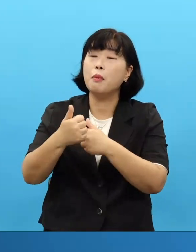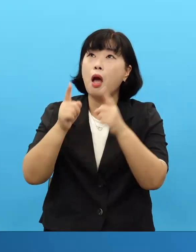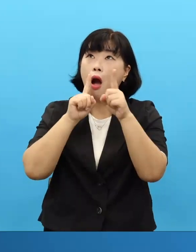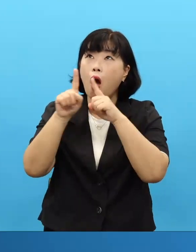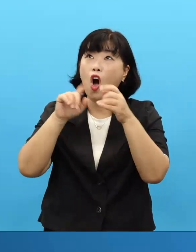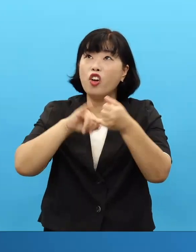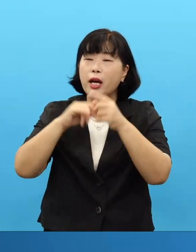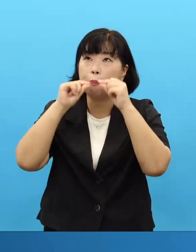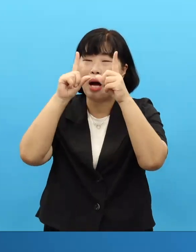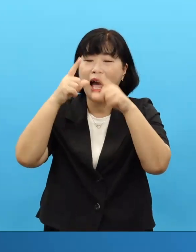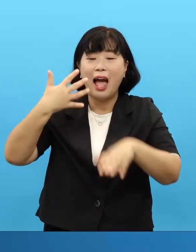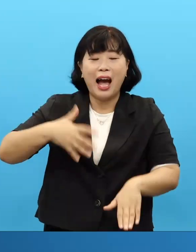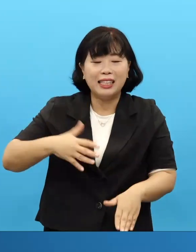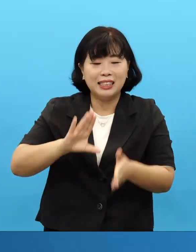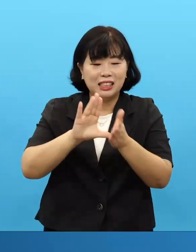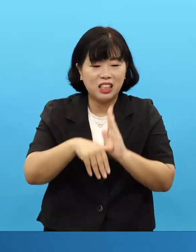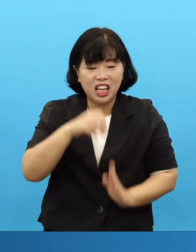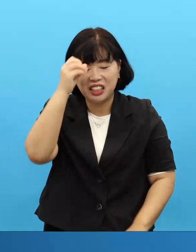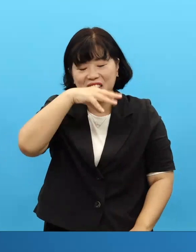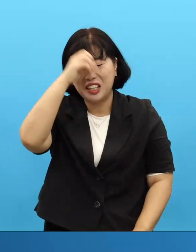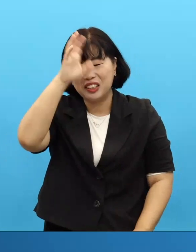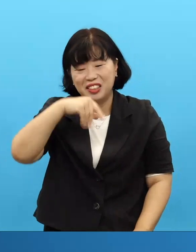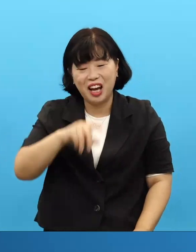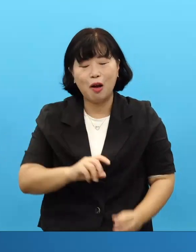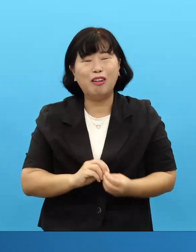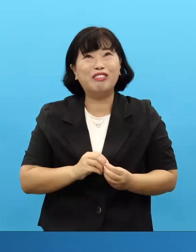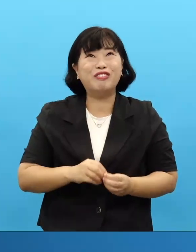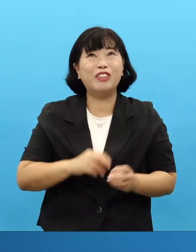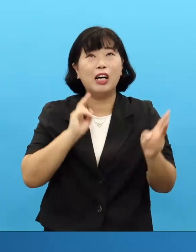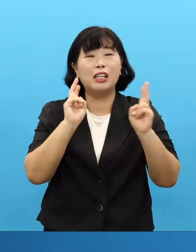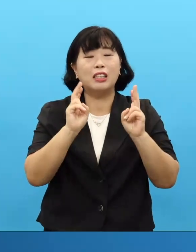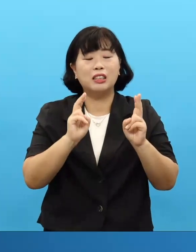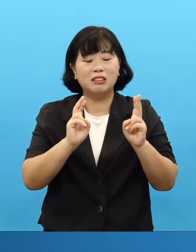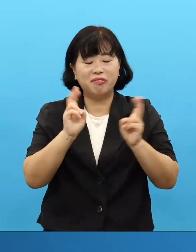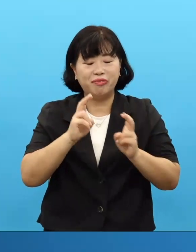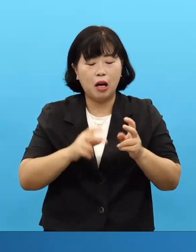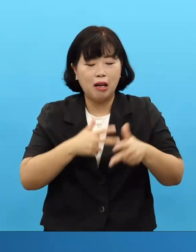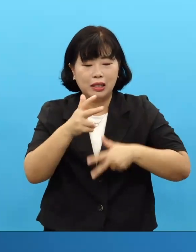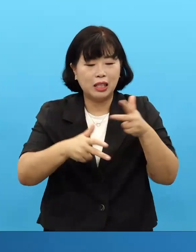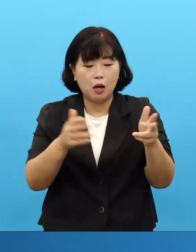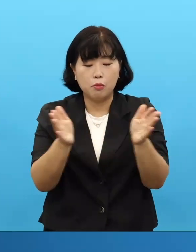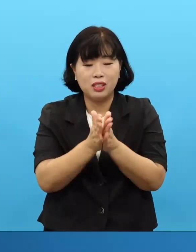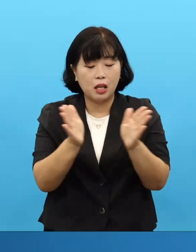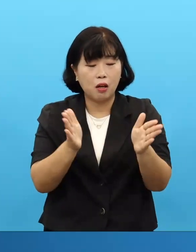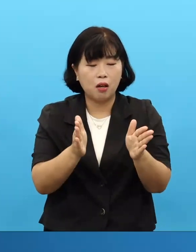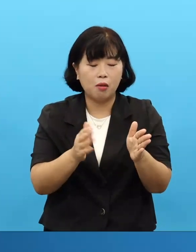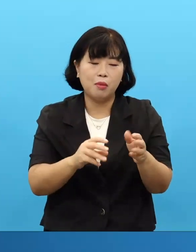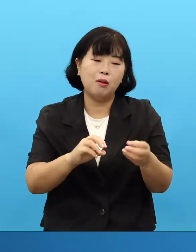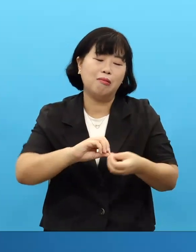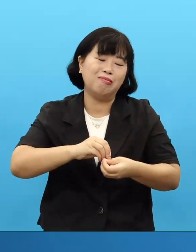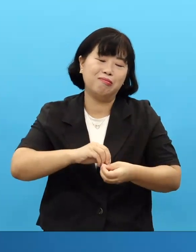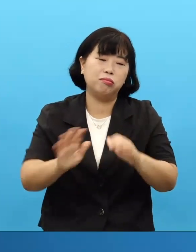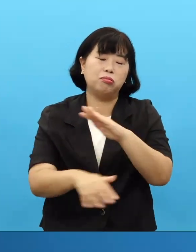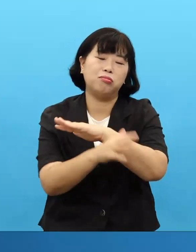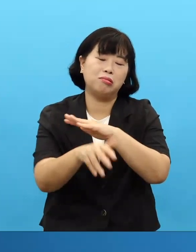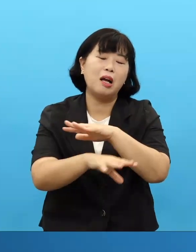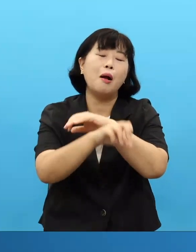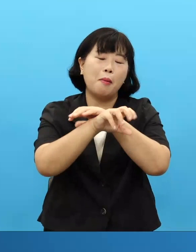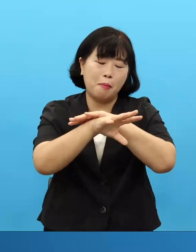is my specialty? 시스템입니다. After Mike's expertise, the next 100% 현장입니다. Is a system, and the final 100% is a